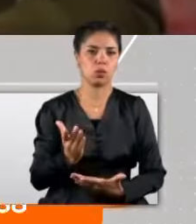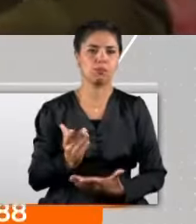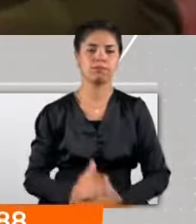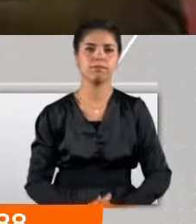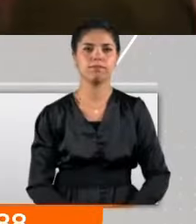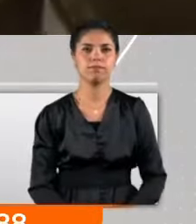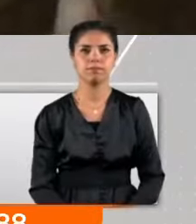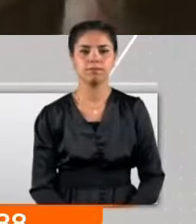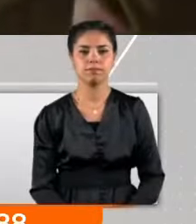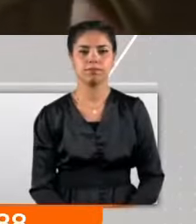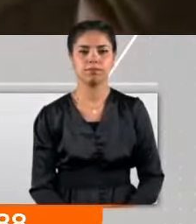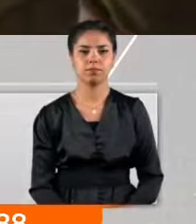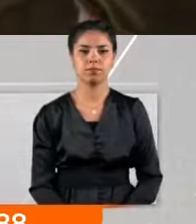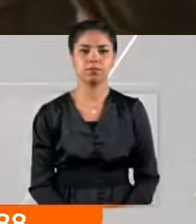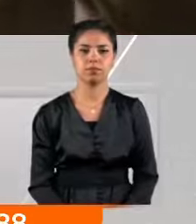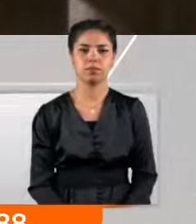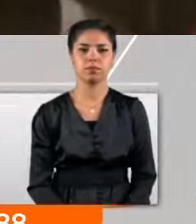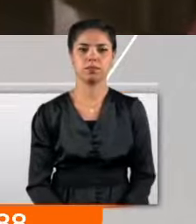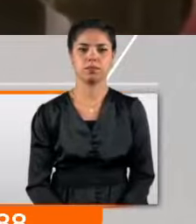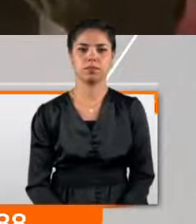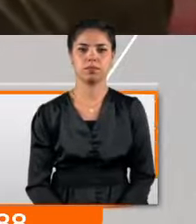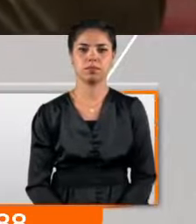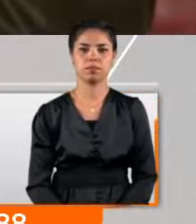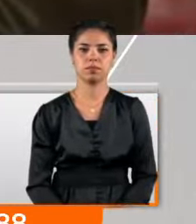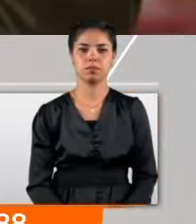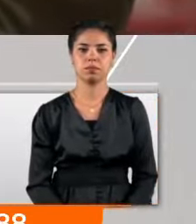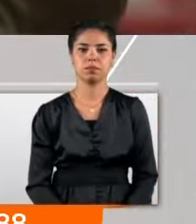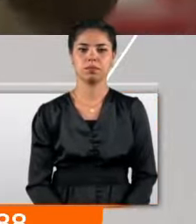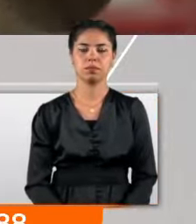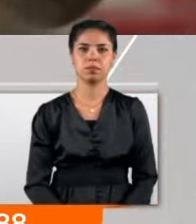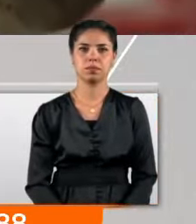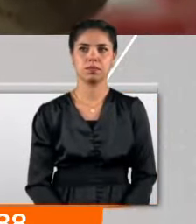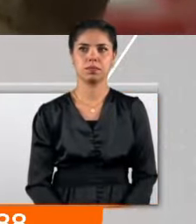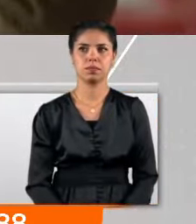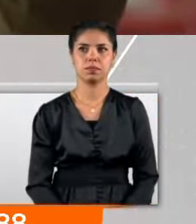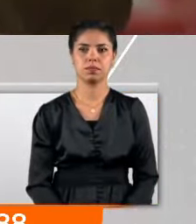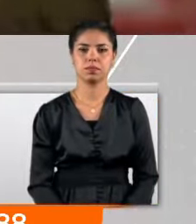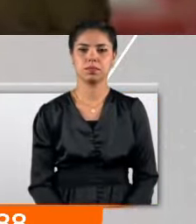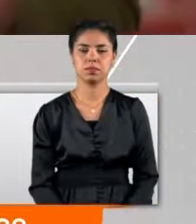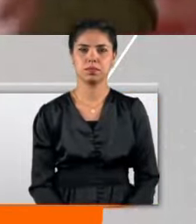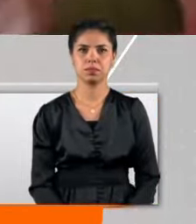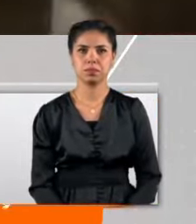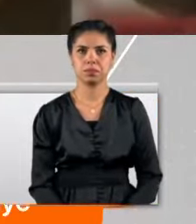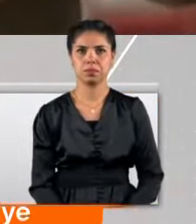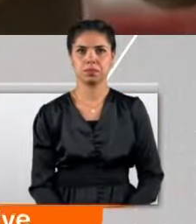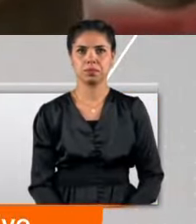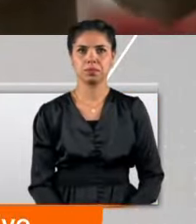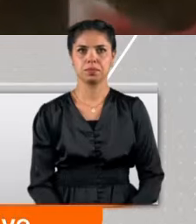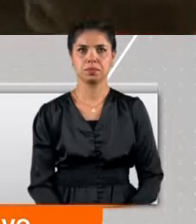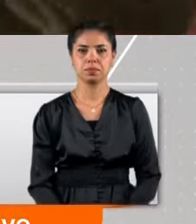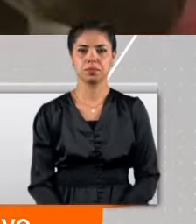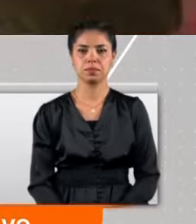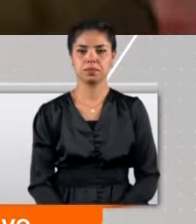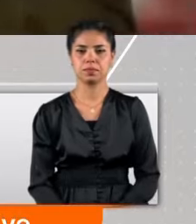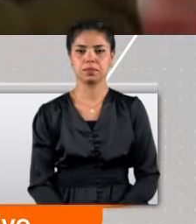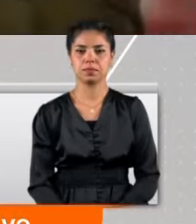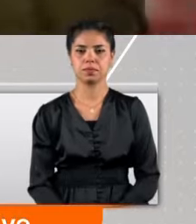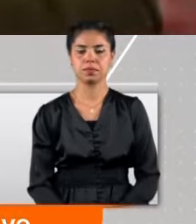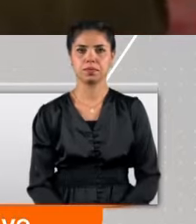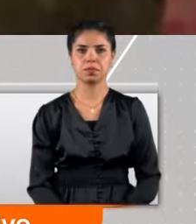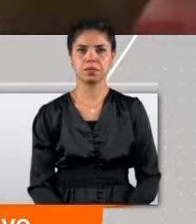Nasrallah Lübnan'ın çok büyük bir bedel ödemesine neden olabilir. Neler olacağını hayal bile edemezler. Orta Doğu'nun neresinde olursa olsun